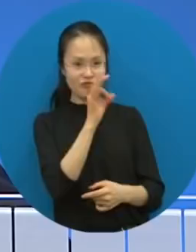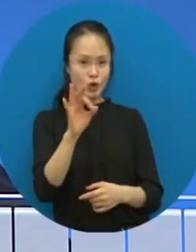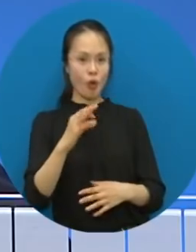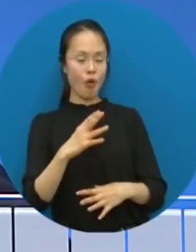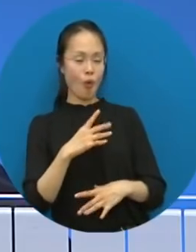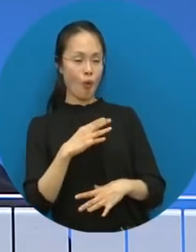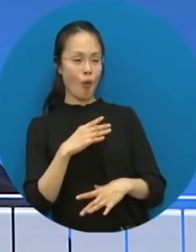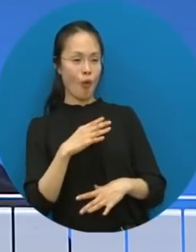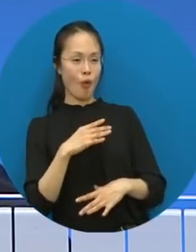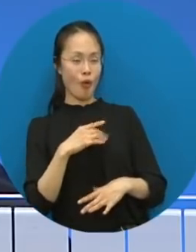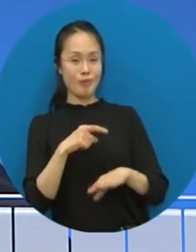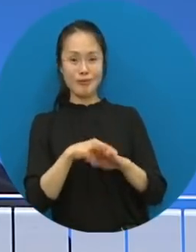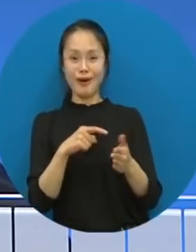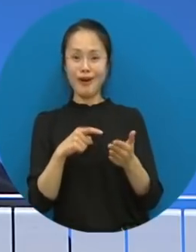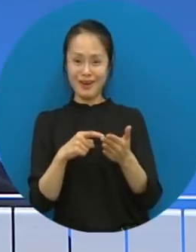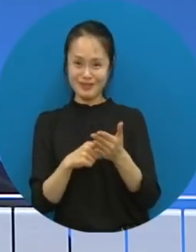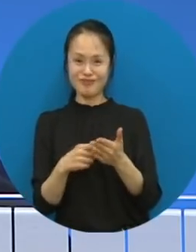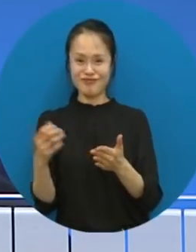할렐루야.